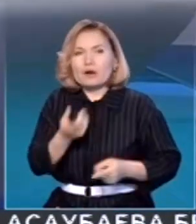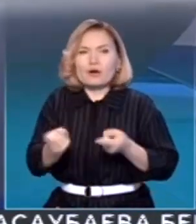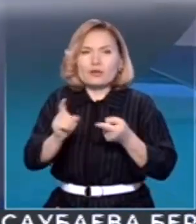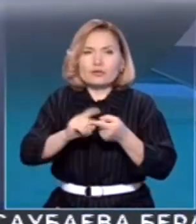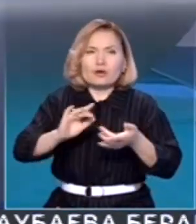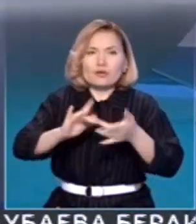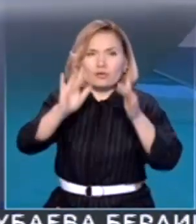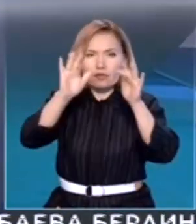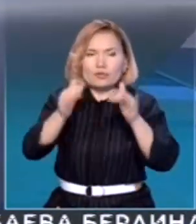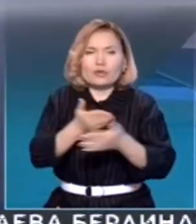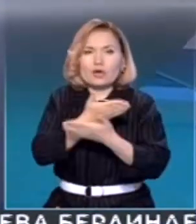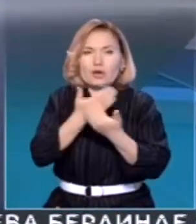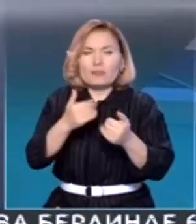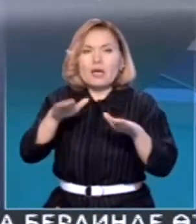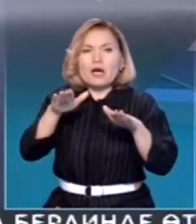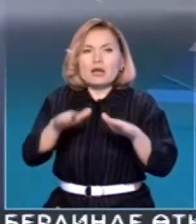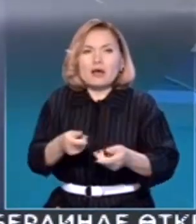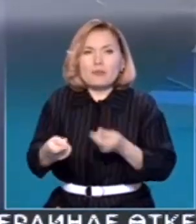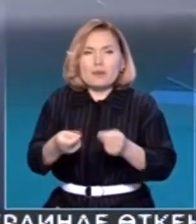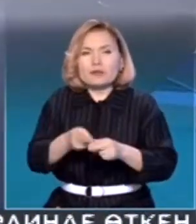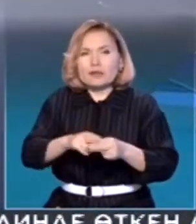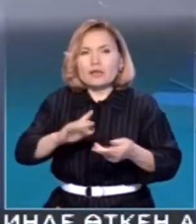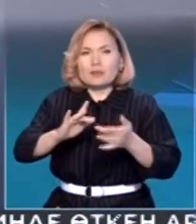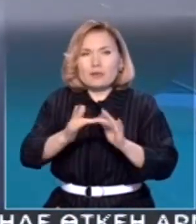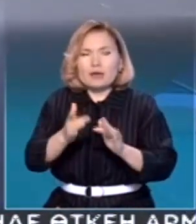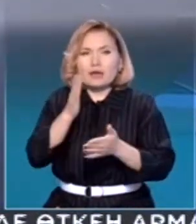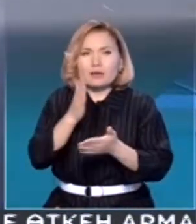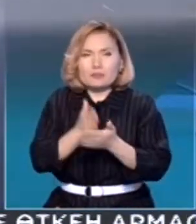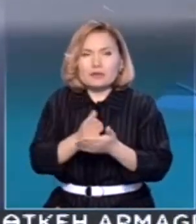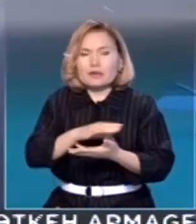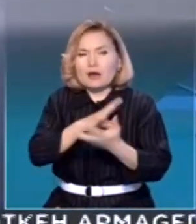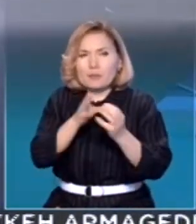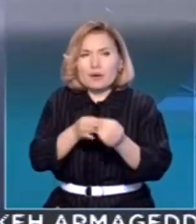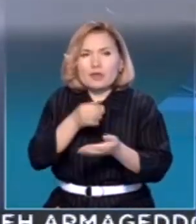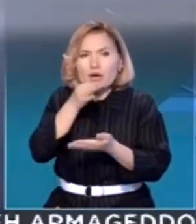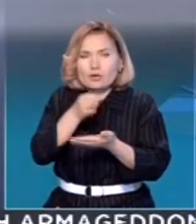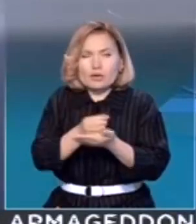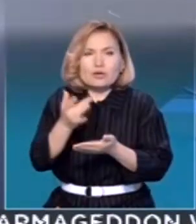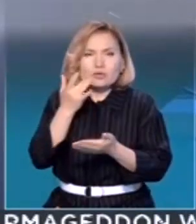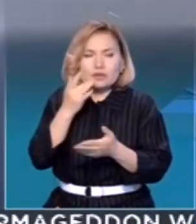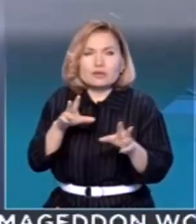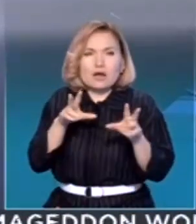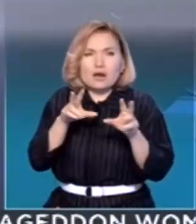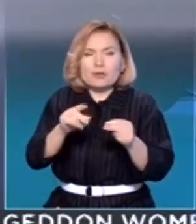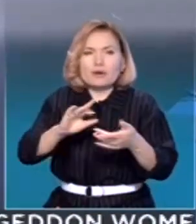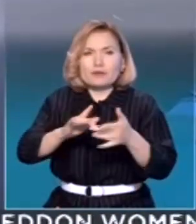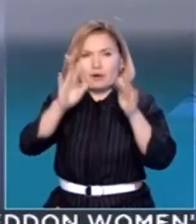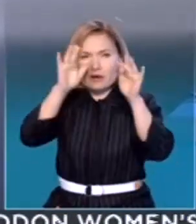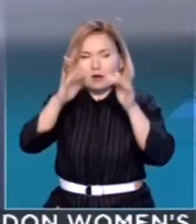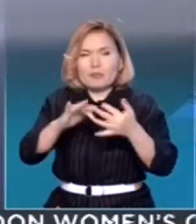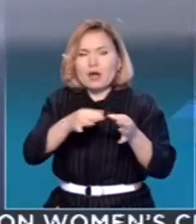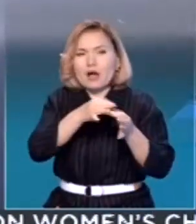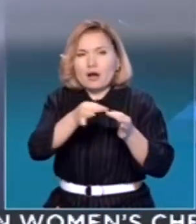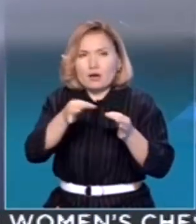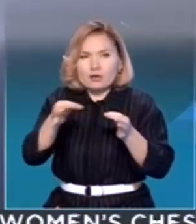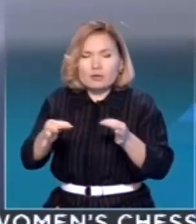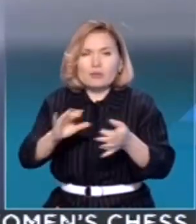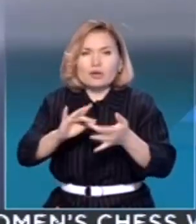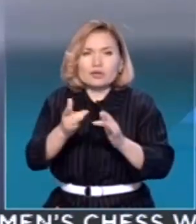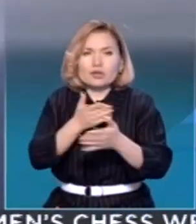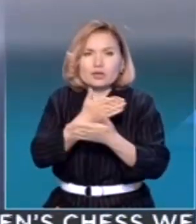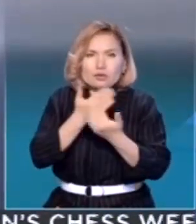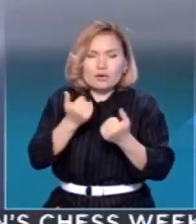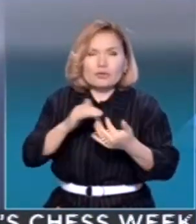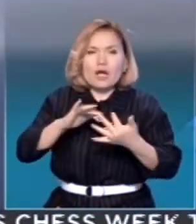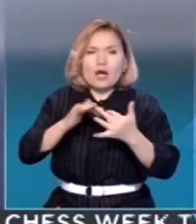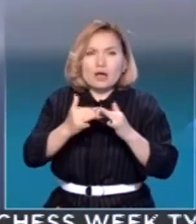зар болып отыр. Жергілікті басшылар көбіне интернет бар деп есепте көрсеткен жерлерінде ғаламтордың аты бар, заты жоқ.